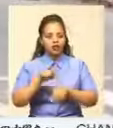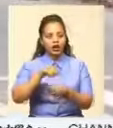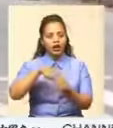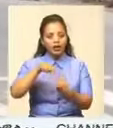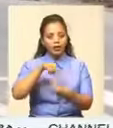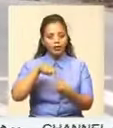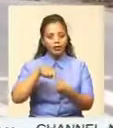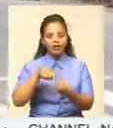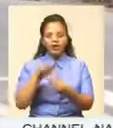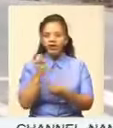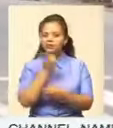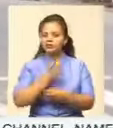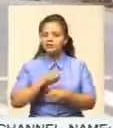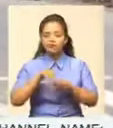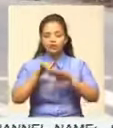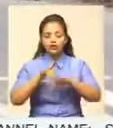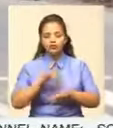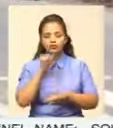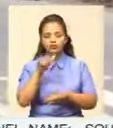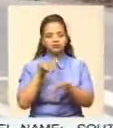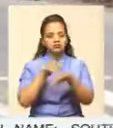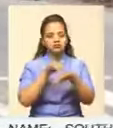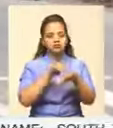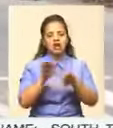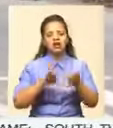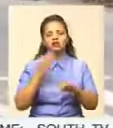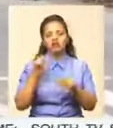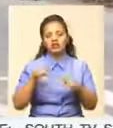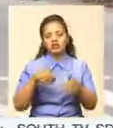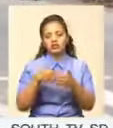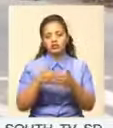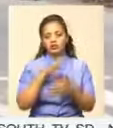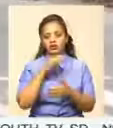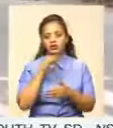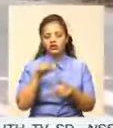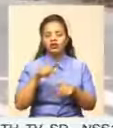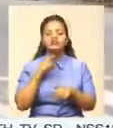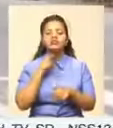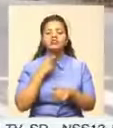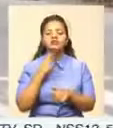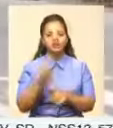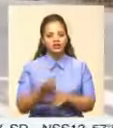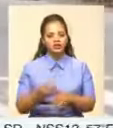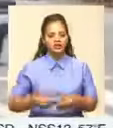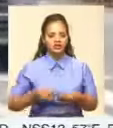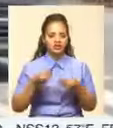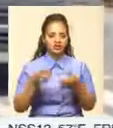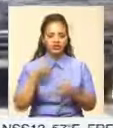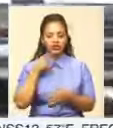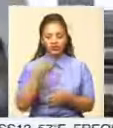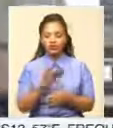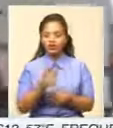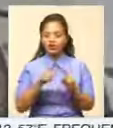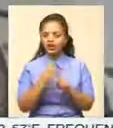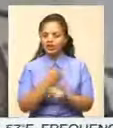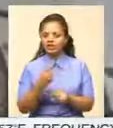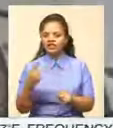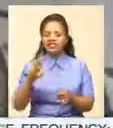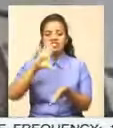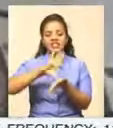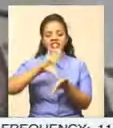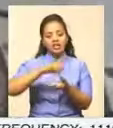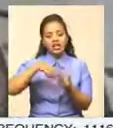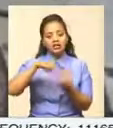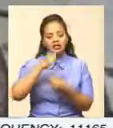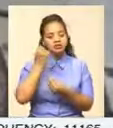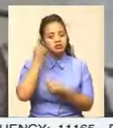አካባቢ ያለማንም ተጽኖ የቅስቀሳቸውን አድርገው ለዛሬ እንደበቁና ዛሬ ድምጻቸውን እንደሰጡን ነግረውናል ነገር ግን አንዳንድ ገጠር አካባቢዎች